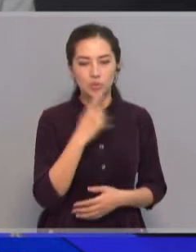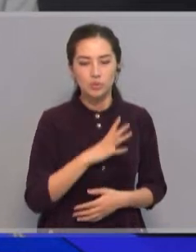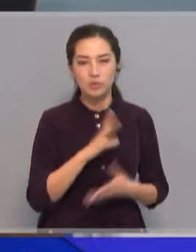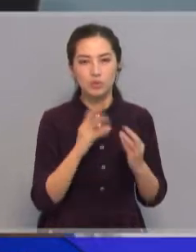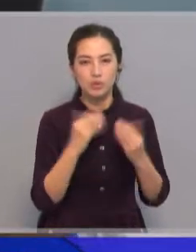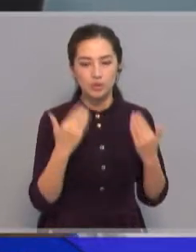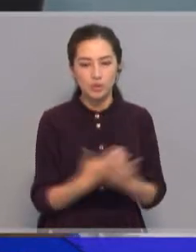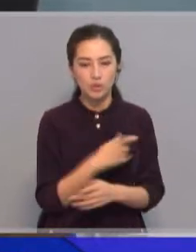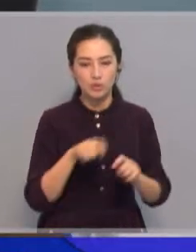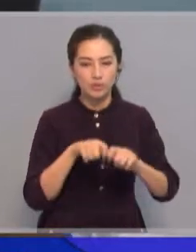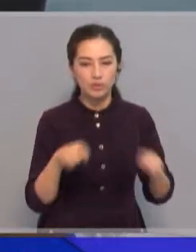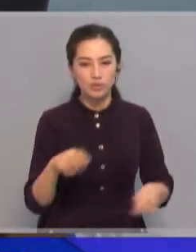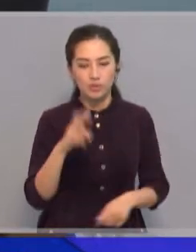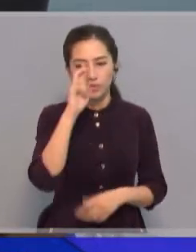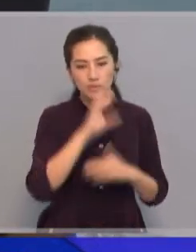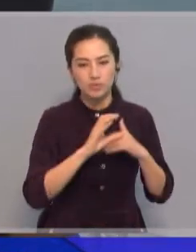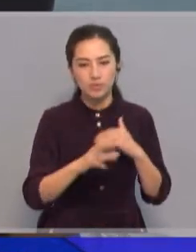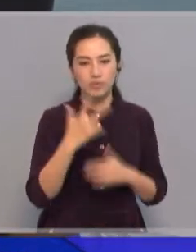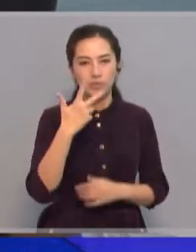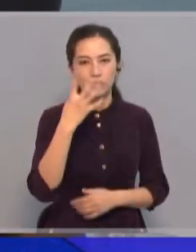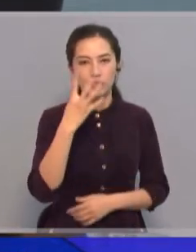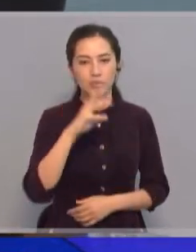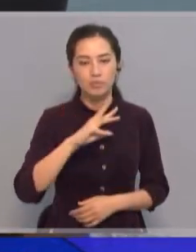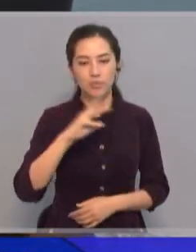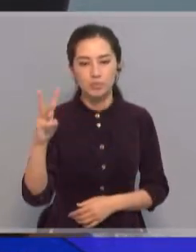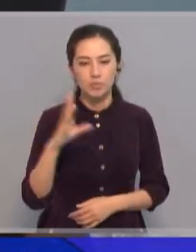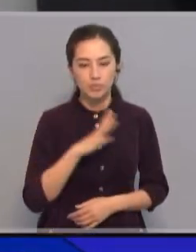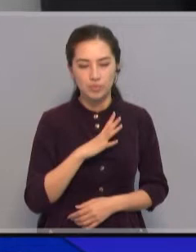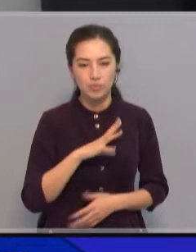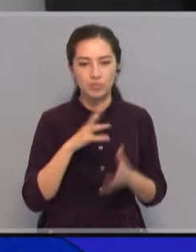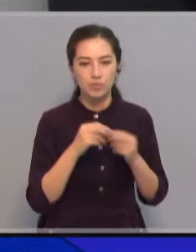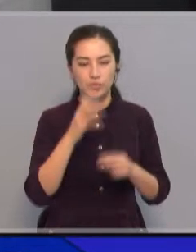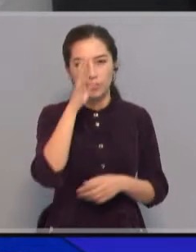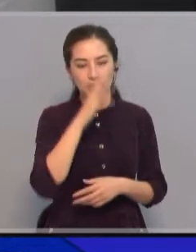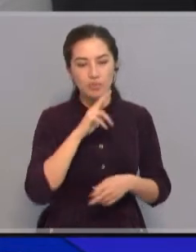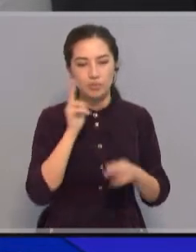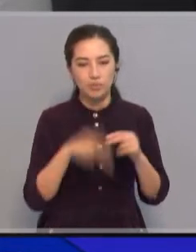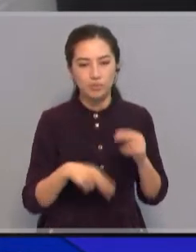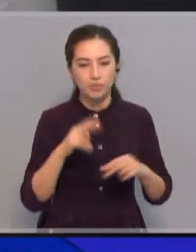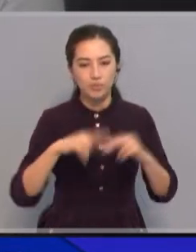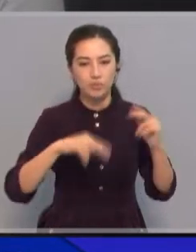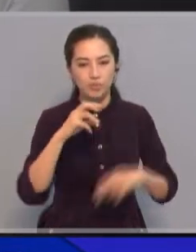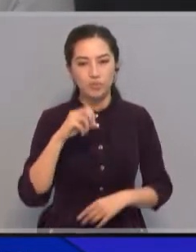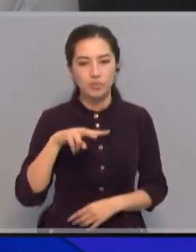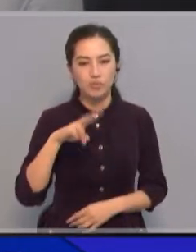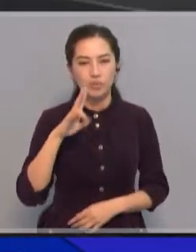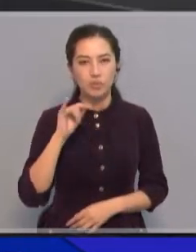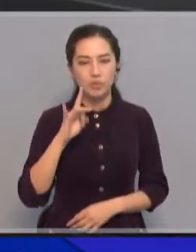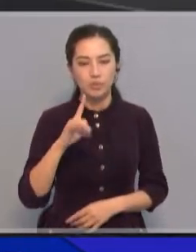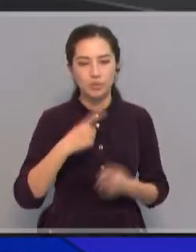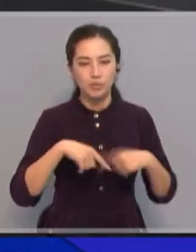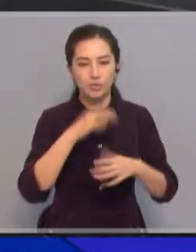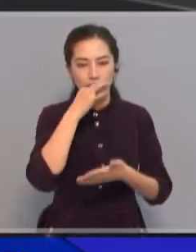нысан ғимаратына жергілікті бюджеттен 34 миллион теңге бөлінген. Төрт айда құрылысты толық аяқтаған Елнұр жауапкершілігі